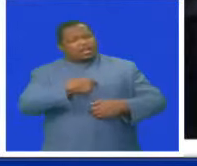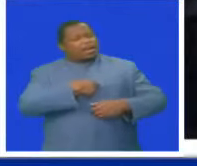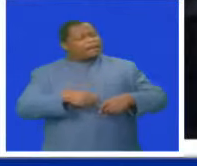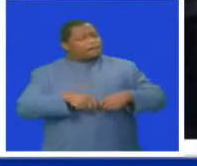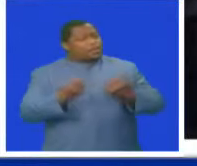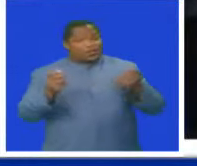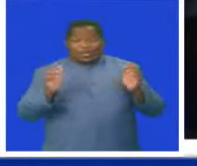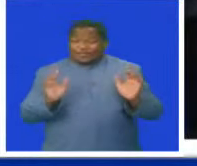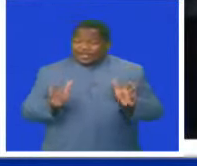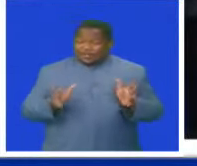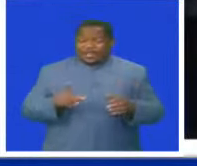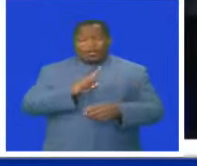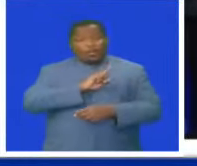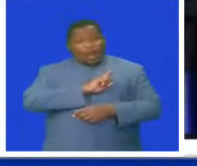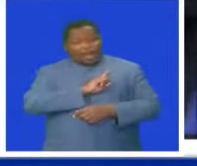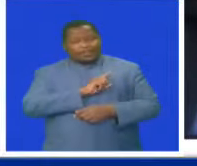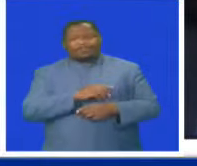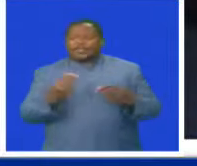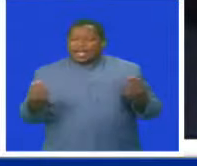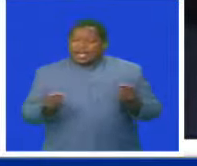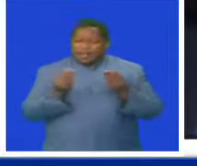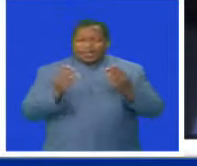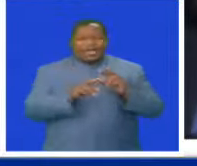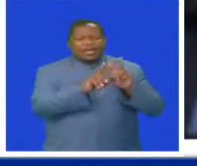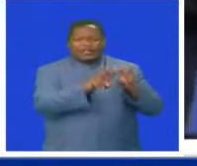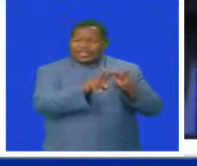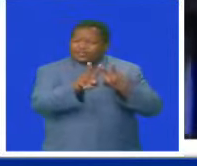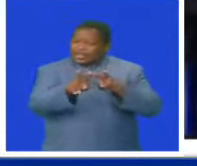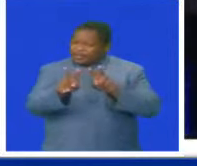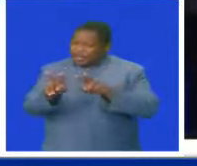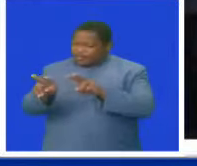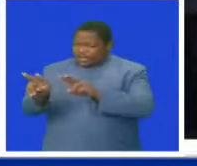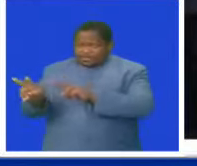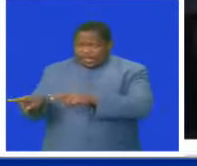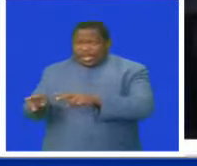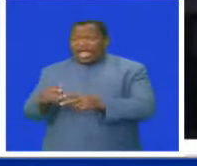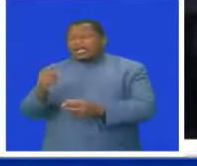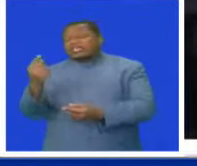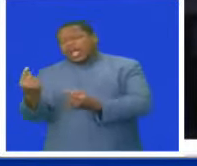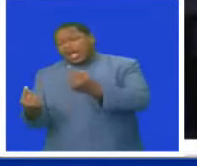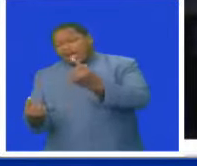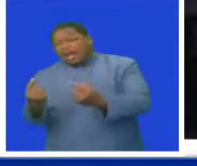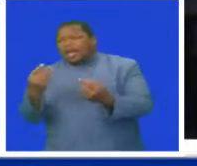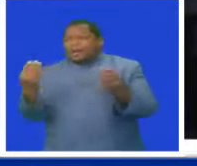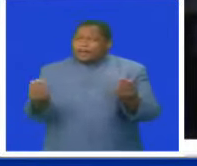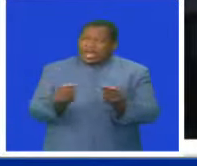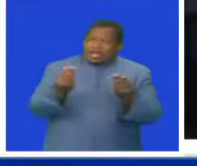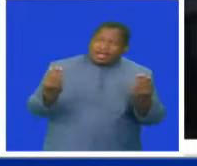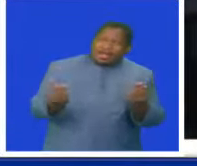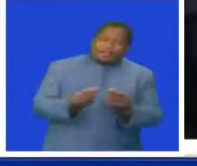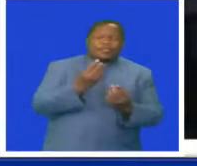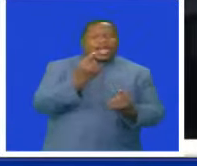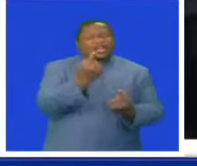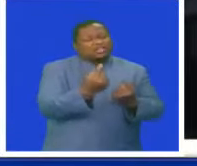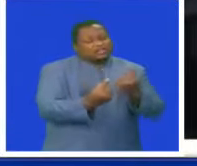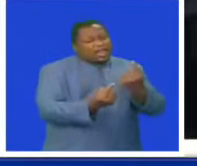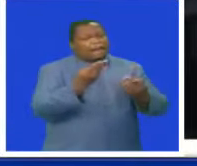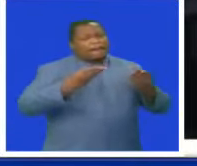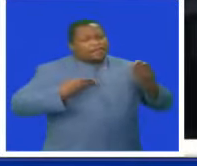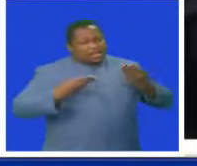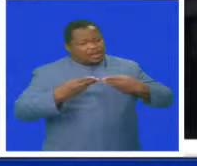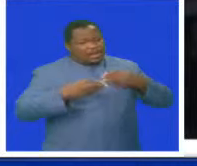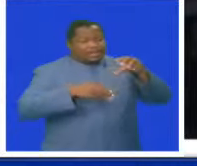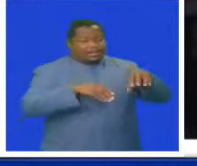letingasitihle bekunene esiveni kuthi kunebantu noma-ke emabhizinisi noma-ke tinhlangano